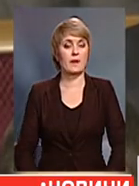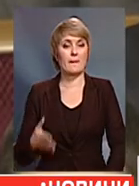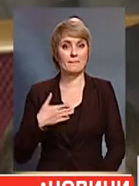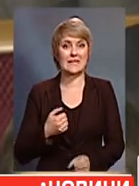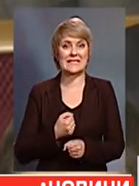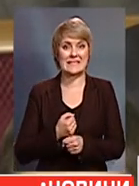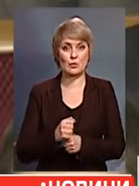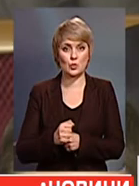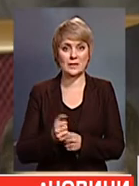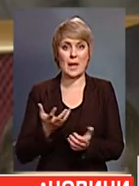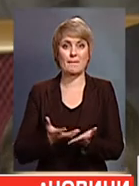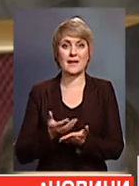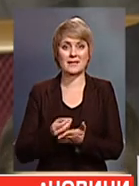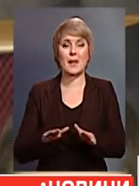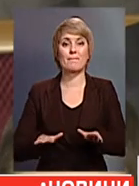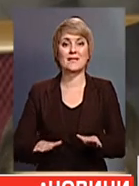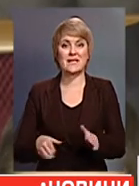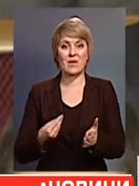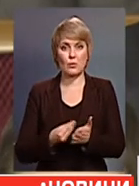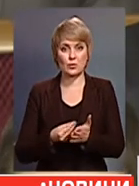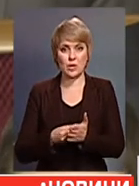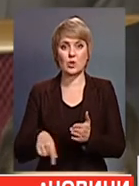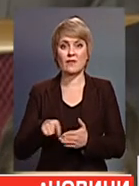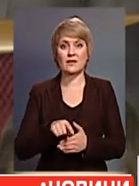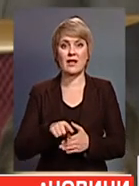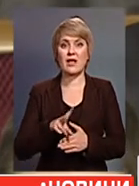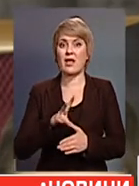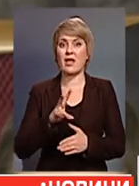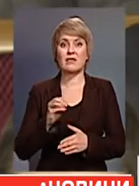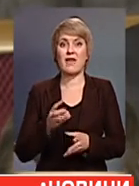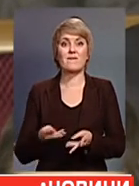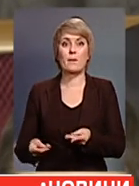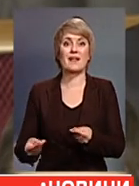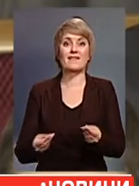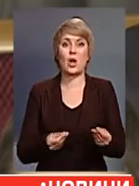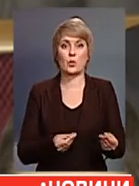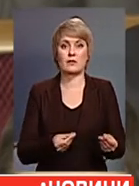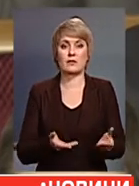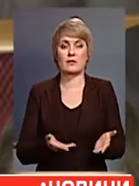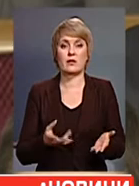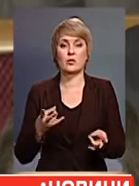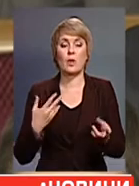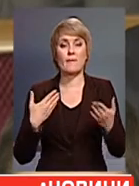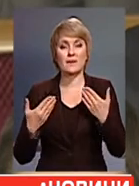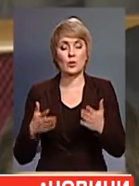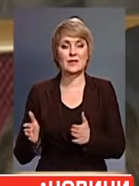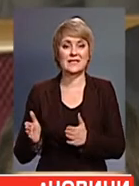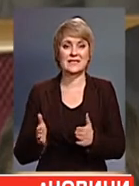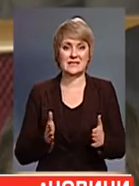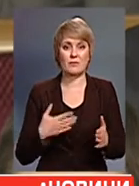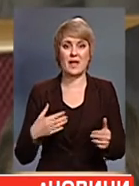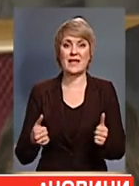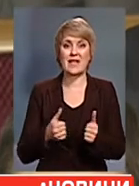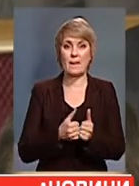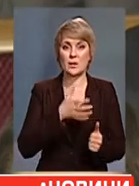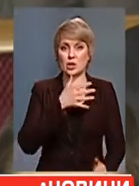змусили платити місцеві бюджети за те, що вони, в принципі, на що вони не впливають. Тому треба тут підходити системно, і я найближчий